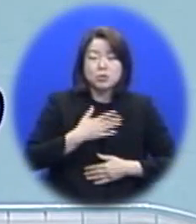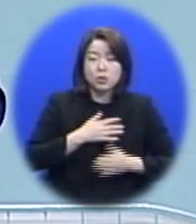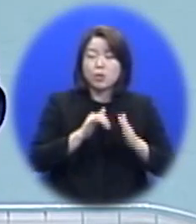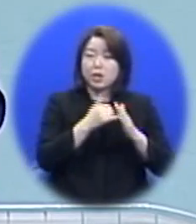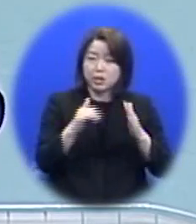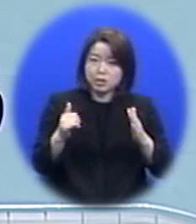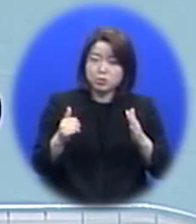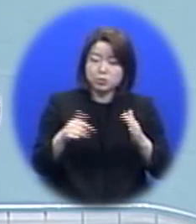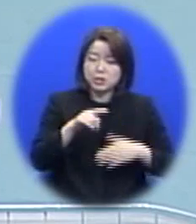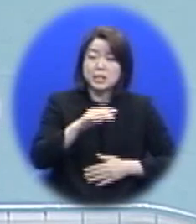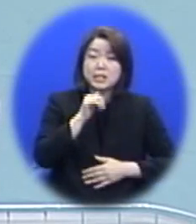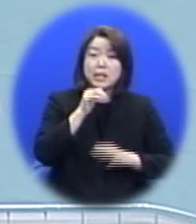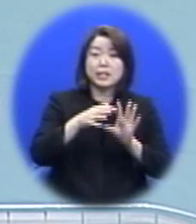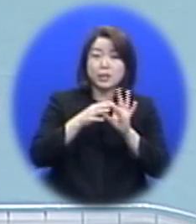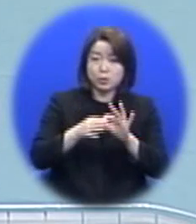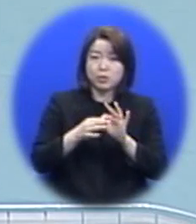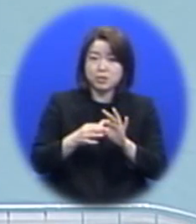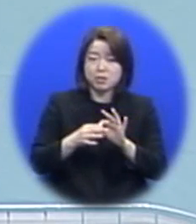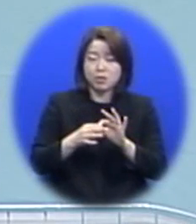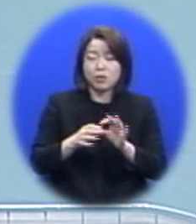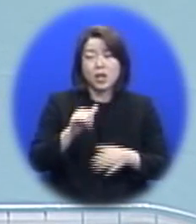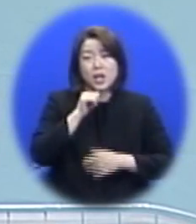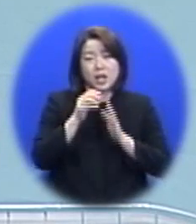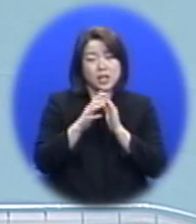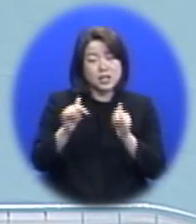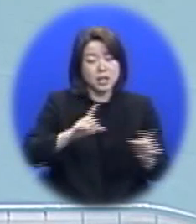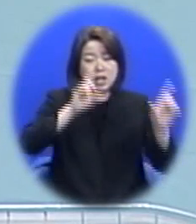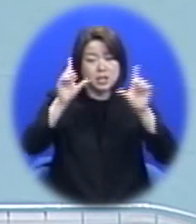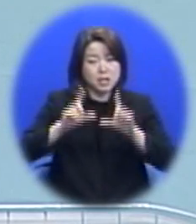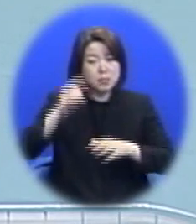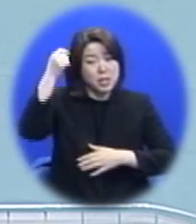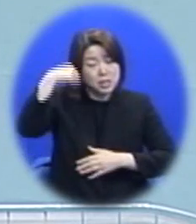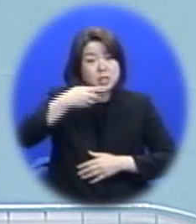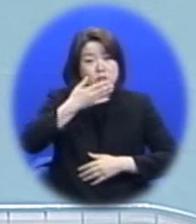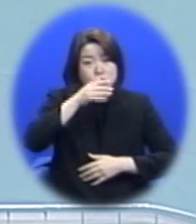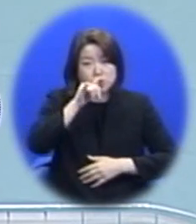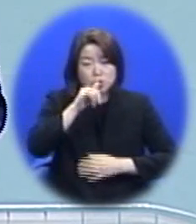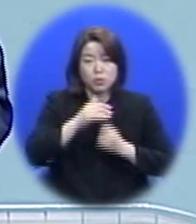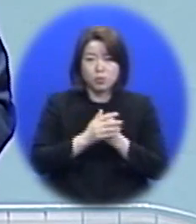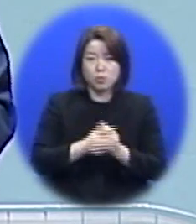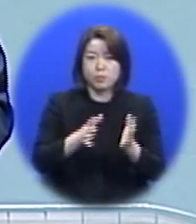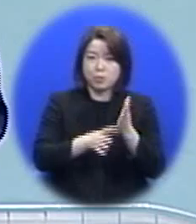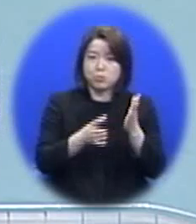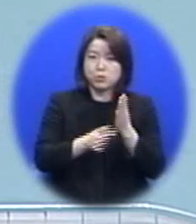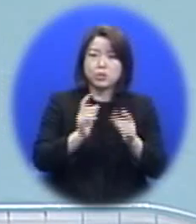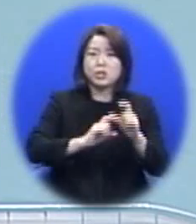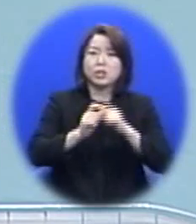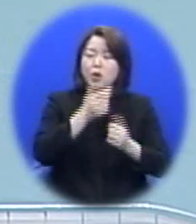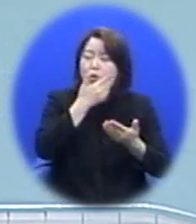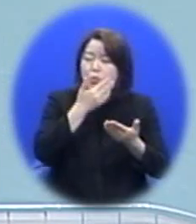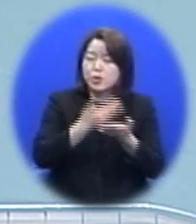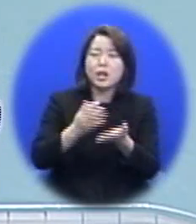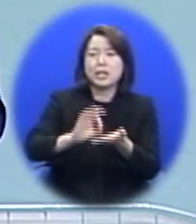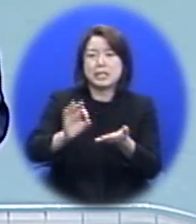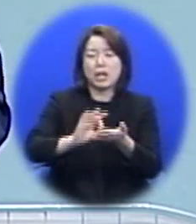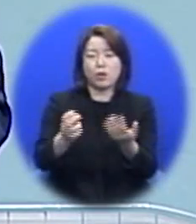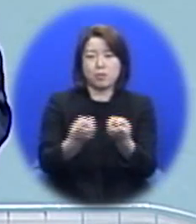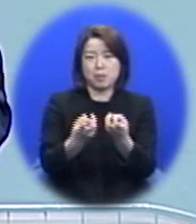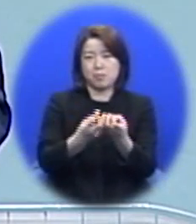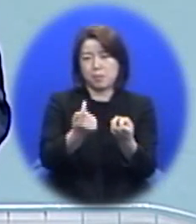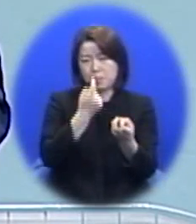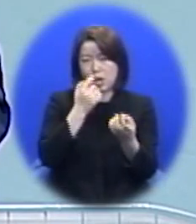이 가난을 통하여 가난한 사람들의 삶을 돌아볼 수 있었고 물질을 귀하게 사용하는 방법을